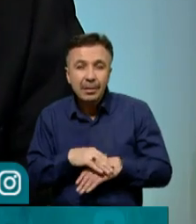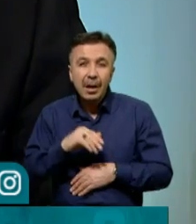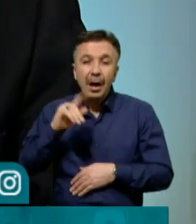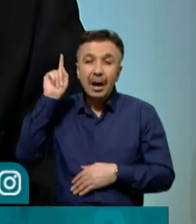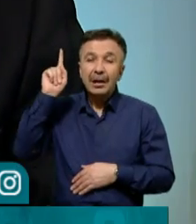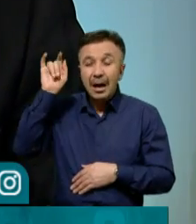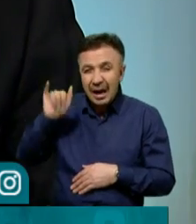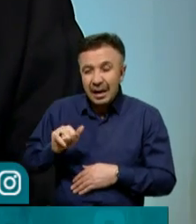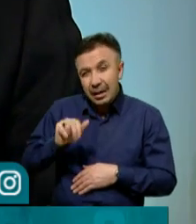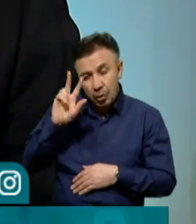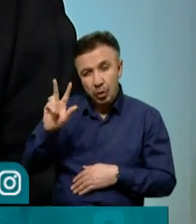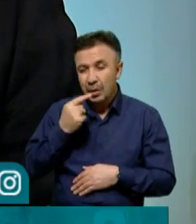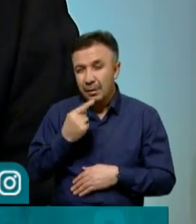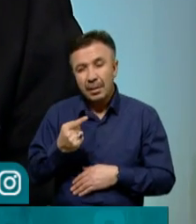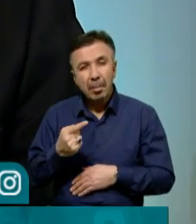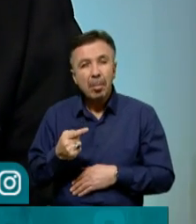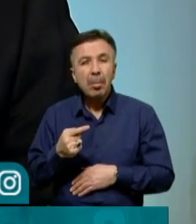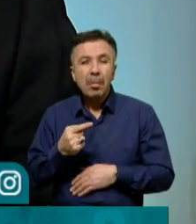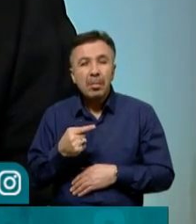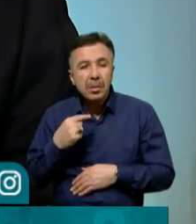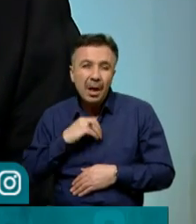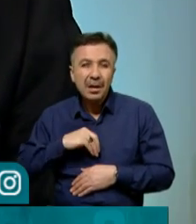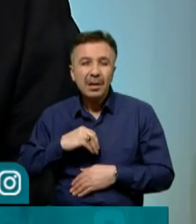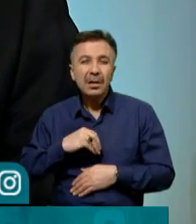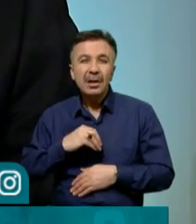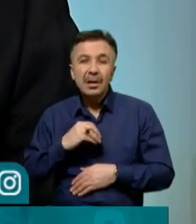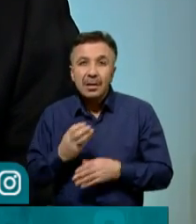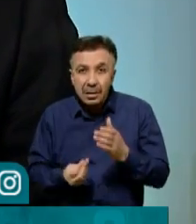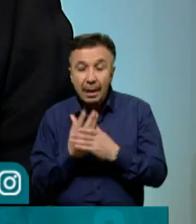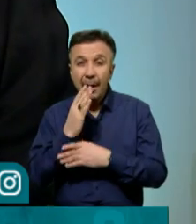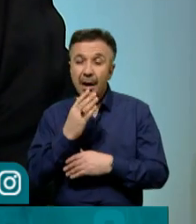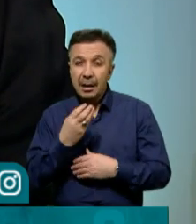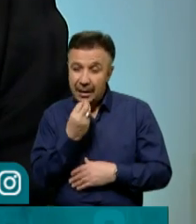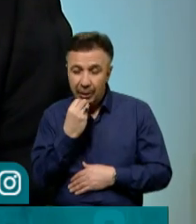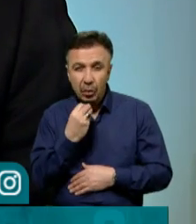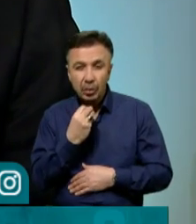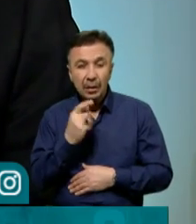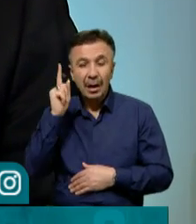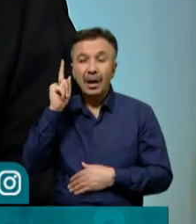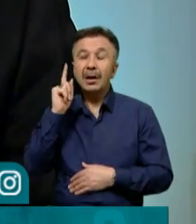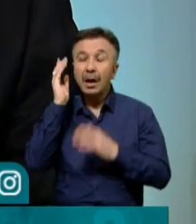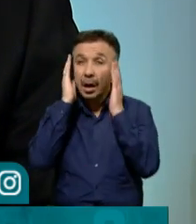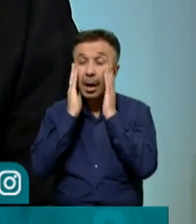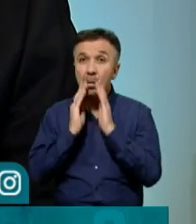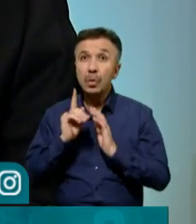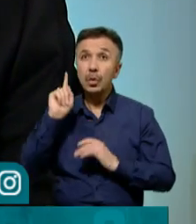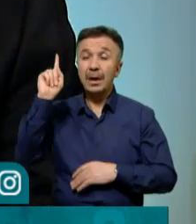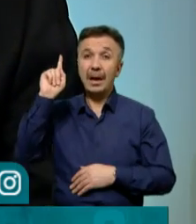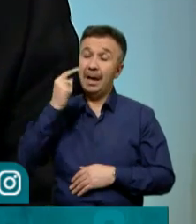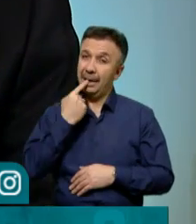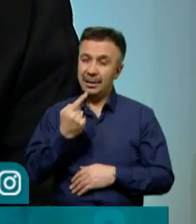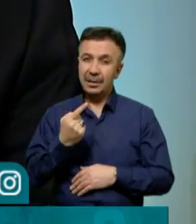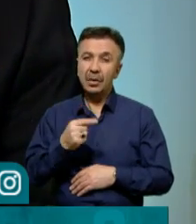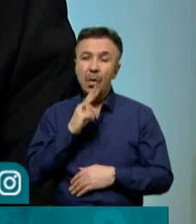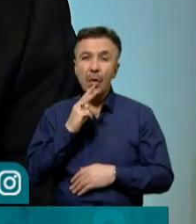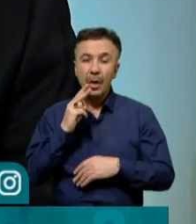üçtür dediğimizde farz edin ki yemek yiyoruz değil mi? Sabah yemek yiyoruz. Allah'ın hakkı nedir? Şükretmektir. Elhamdülillah dedik. Öğle